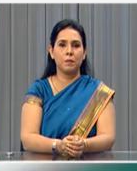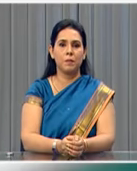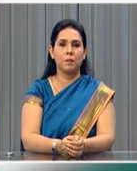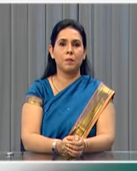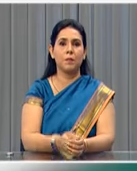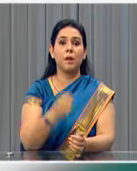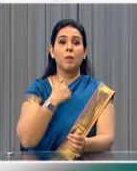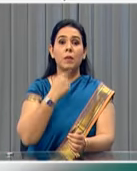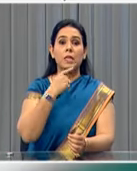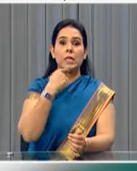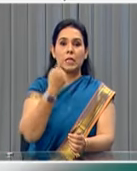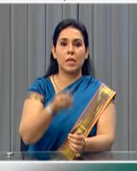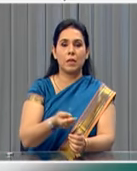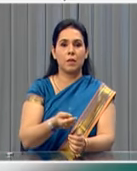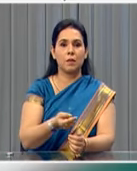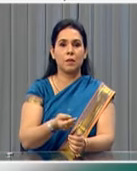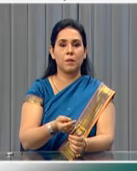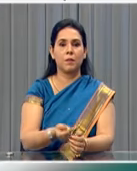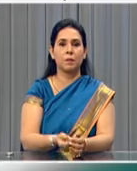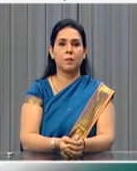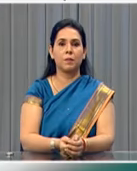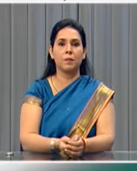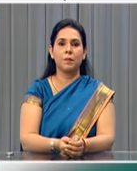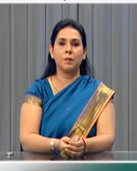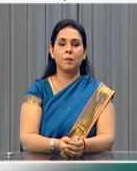हमने कहा था